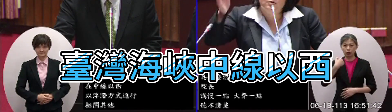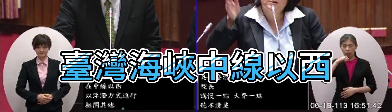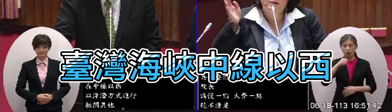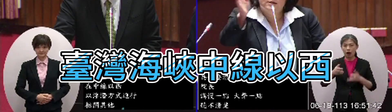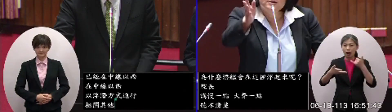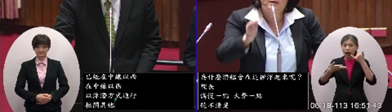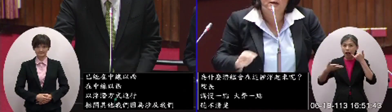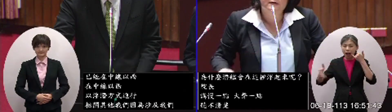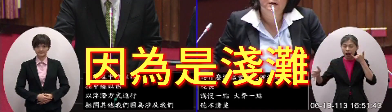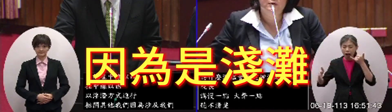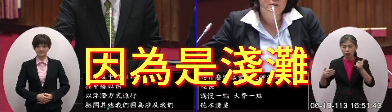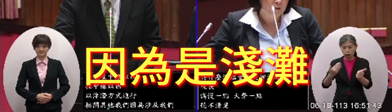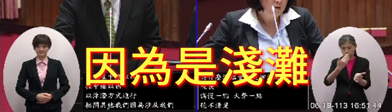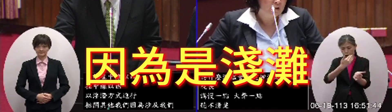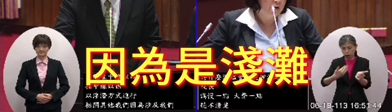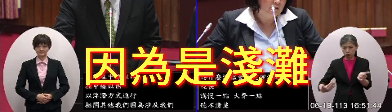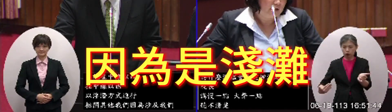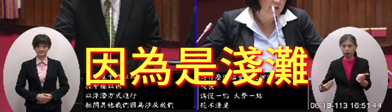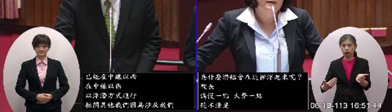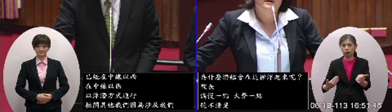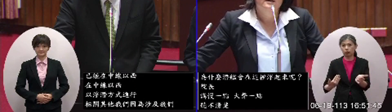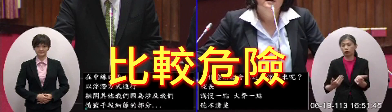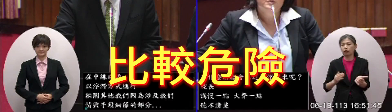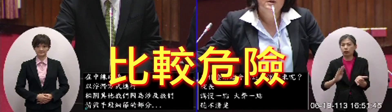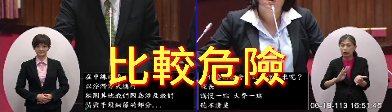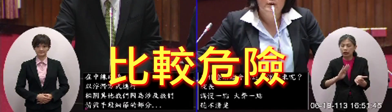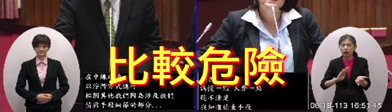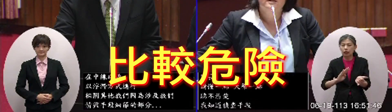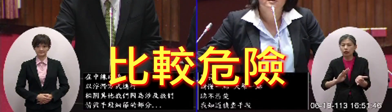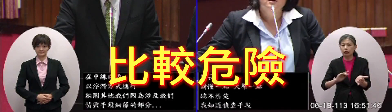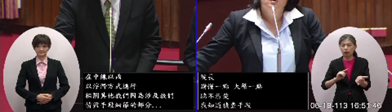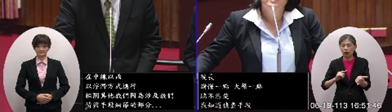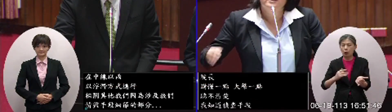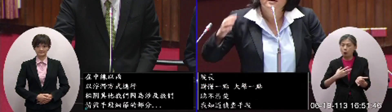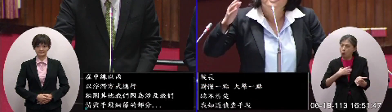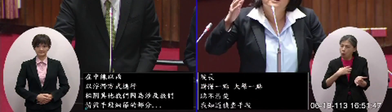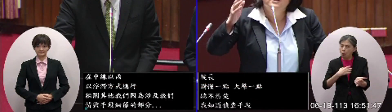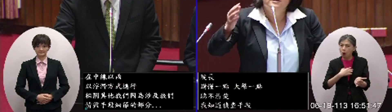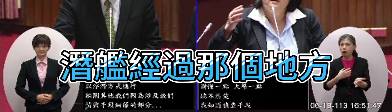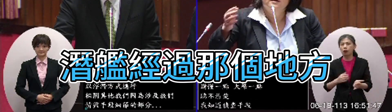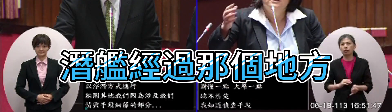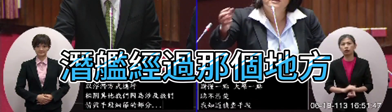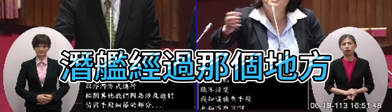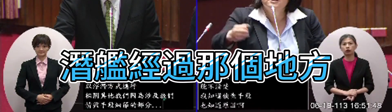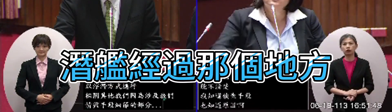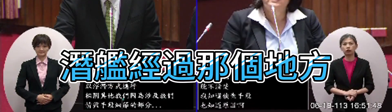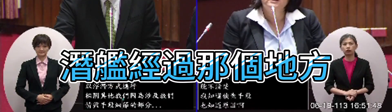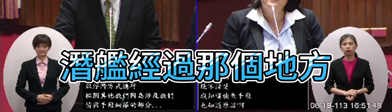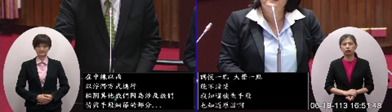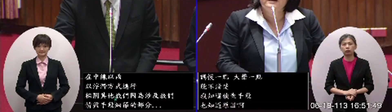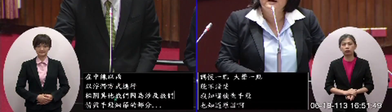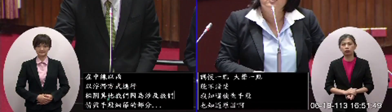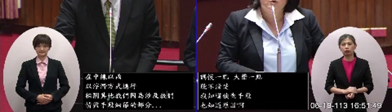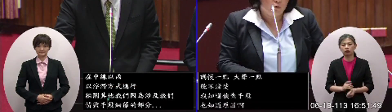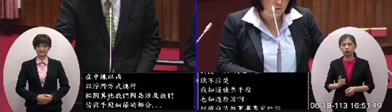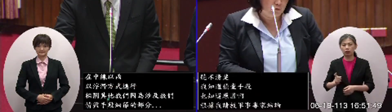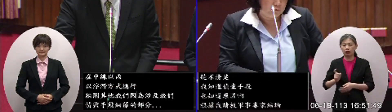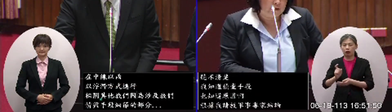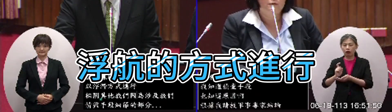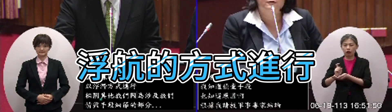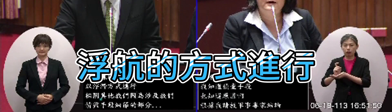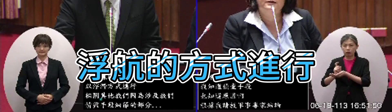峡这个中线以西这个地方，因为是浅滩呐。比较危险，所以这个潜舰经过那个地方，大概都